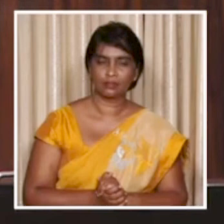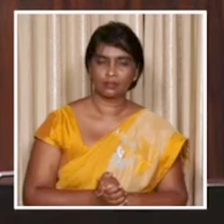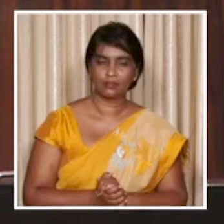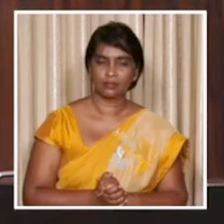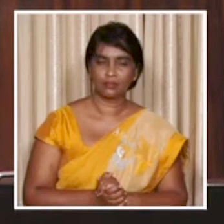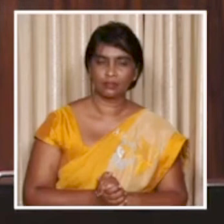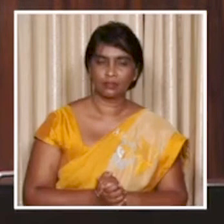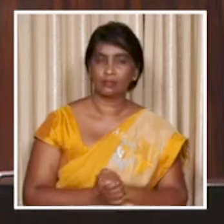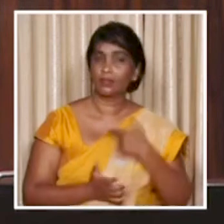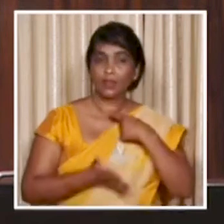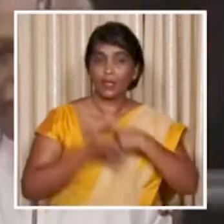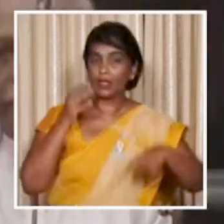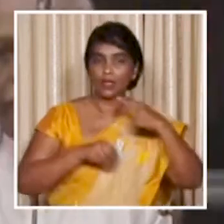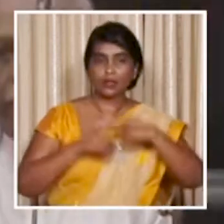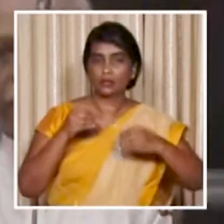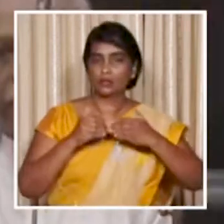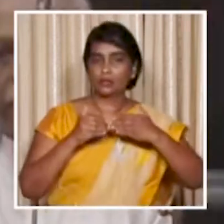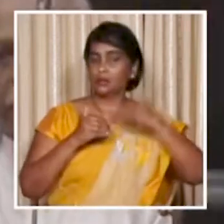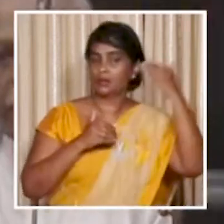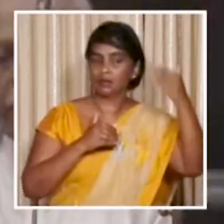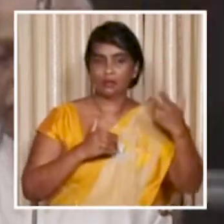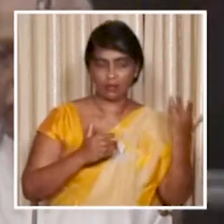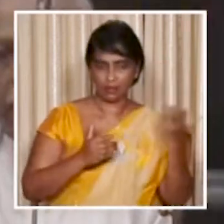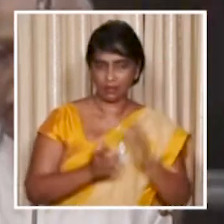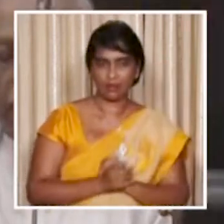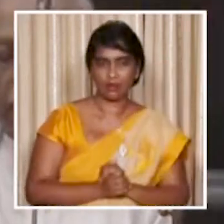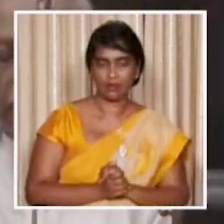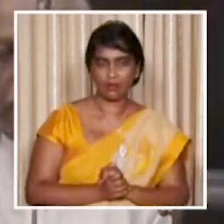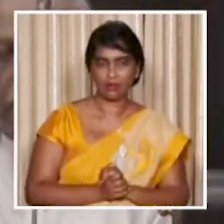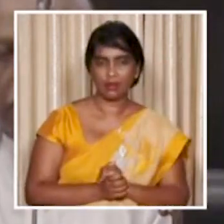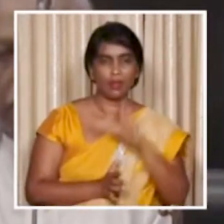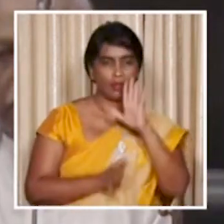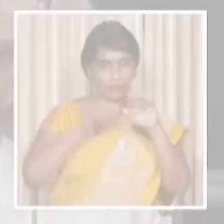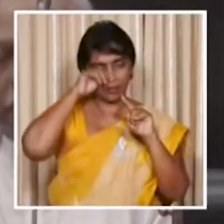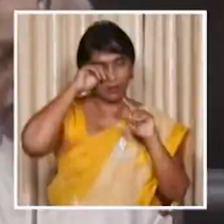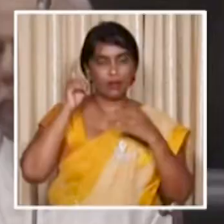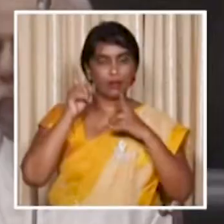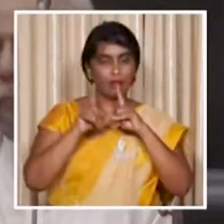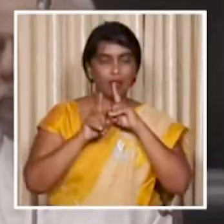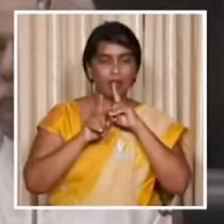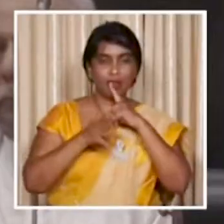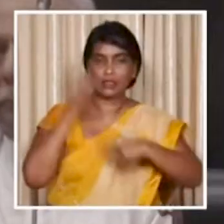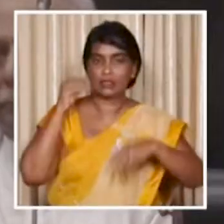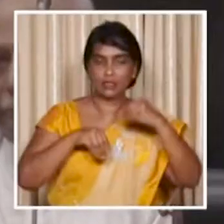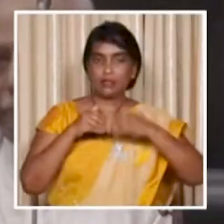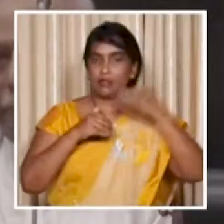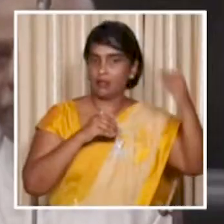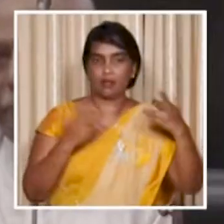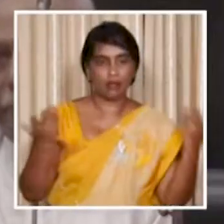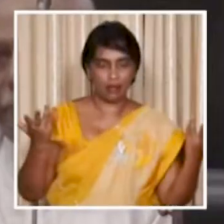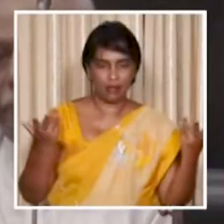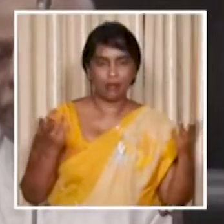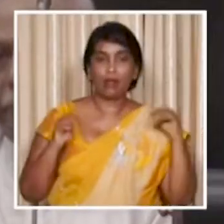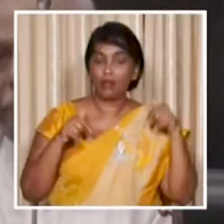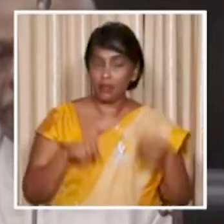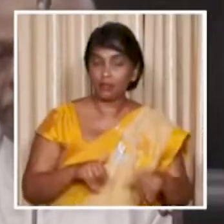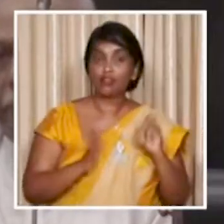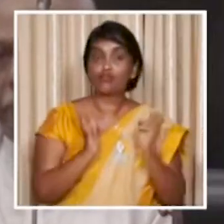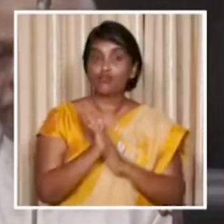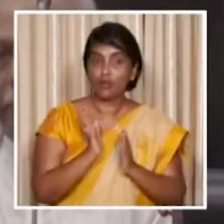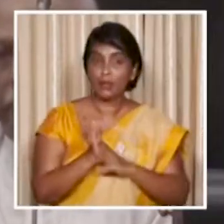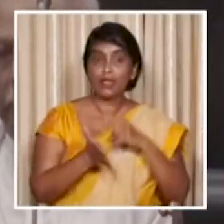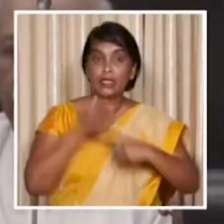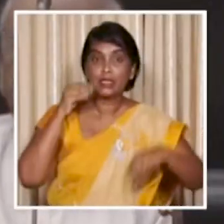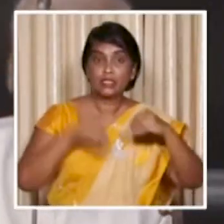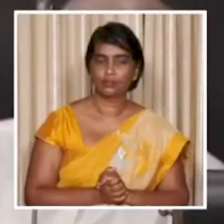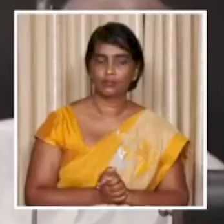මම ඡන්දේ කල් දාලා නෑ. ගරු කතා නෑ. මෙතන එක ප්‍රශ්න. මං ඡන්දේ කවුරුත් ඡන්දේ කල් දාලා නෑ. තාම කොමිසමෙන් ඡන්දේ